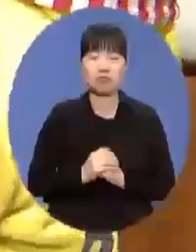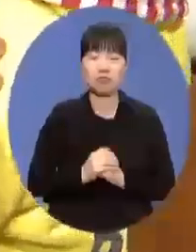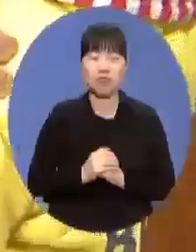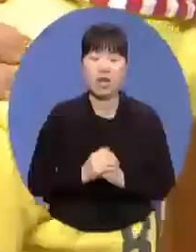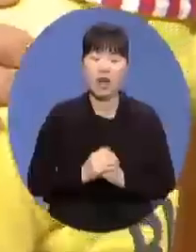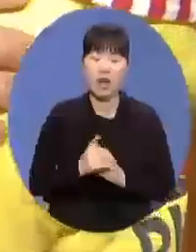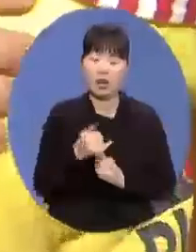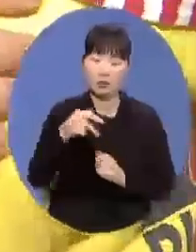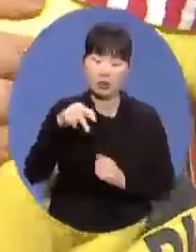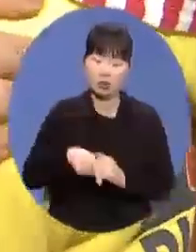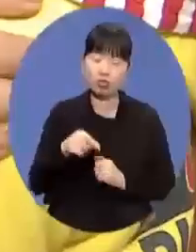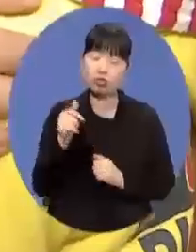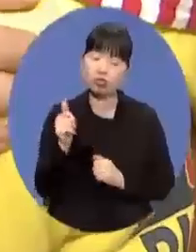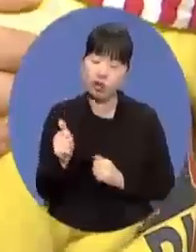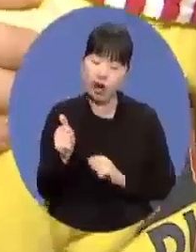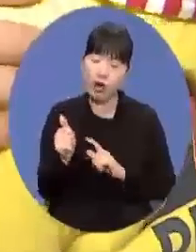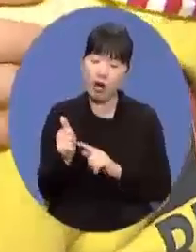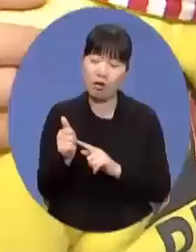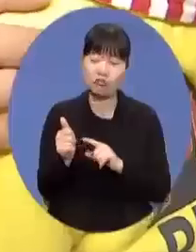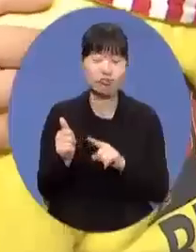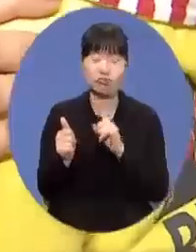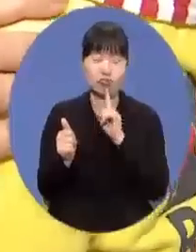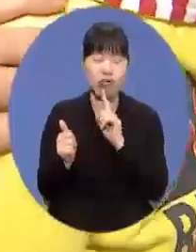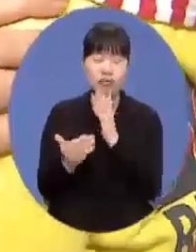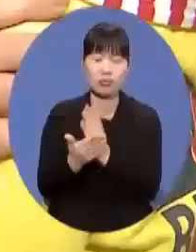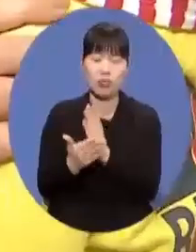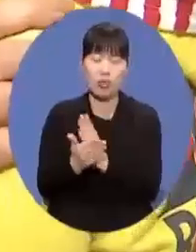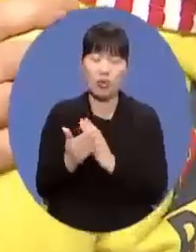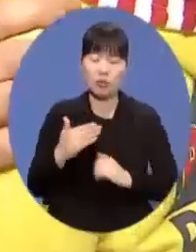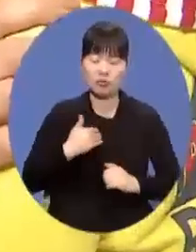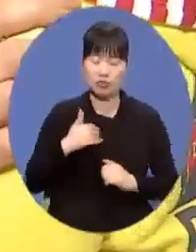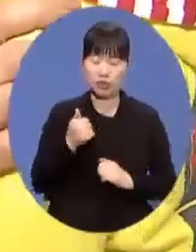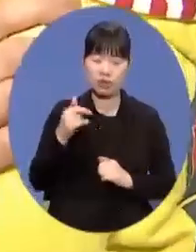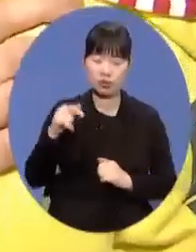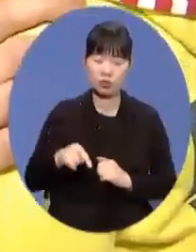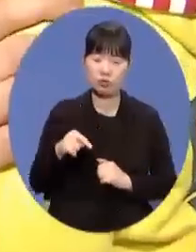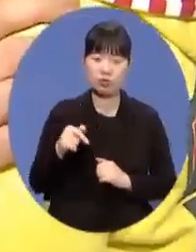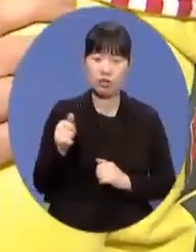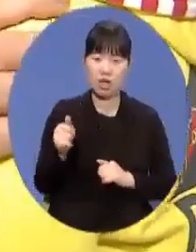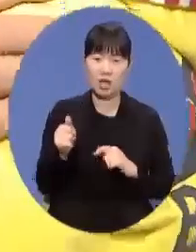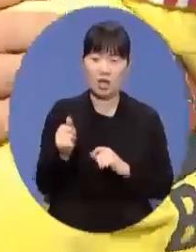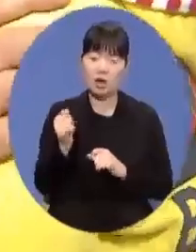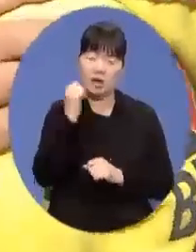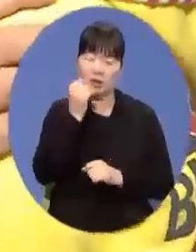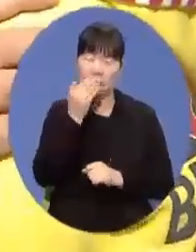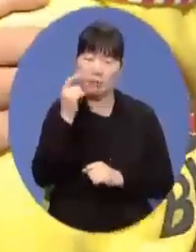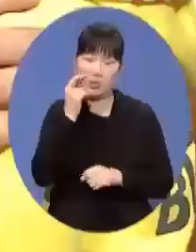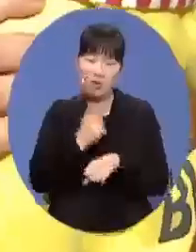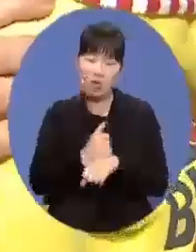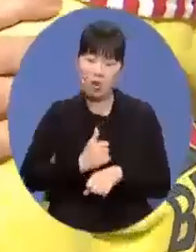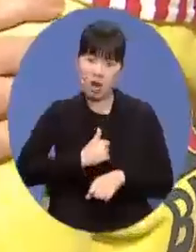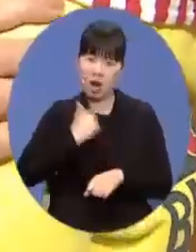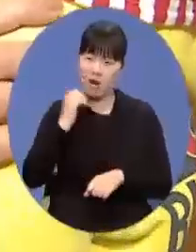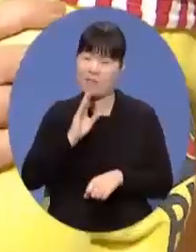휘수야, 그런 말 하는 거 아니야. 우리 휘수가 과자를 못 먹어서 화가 났구나? 정말